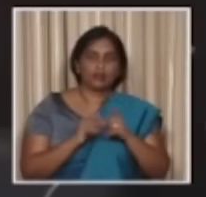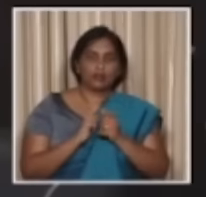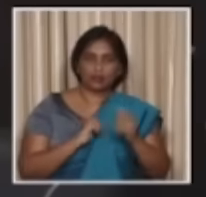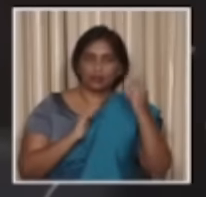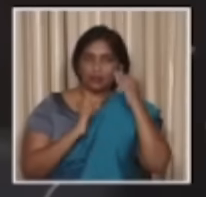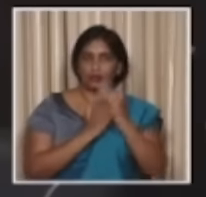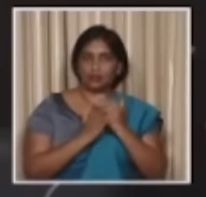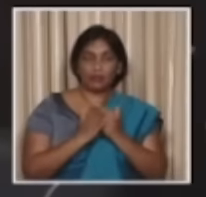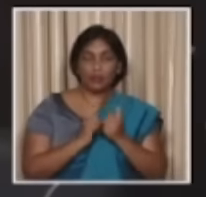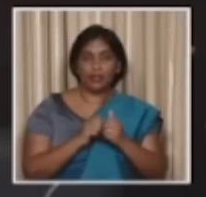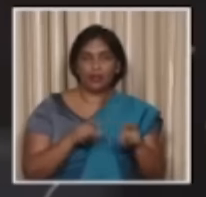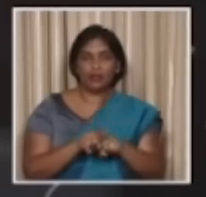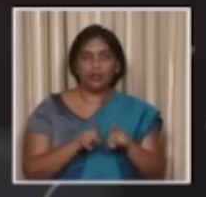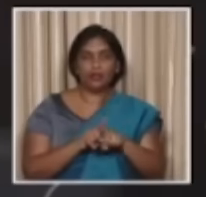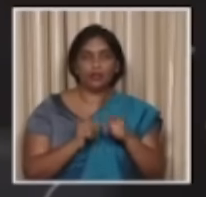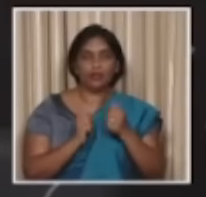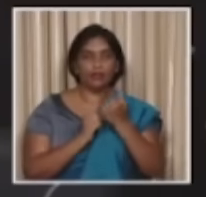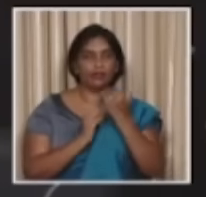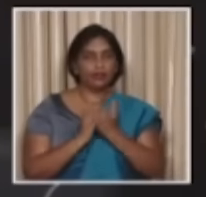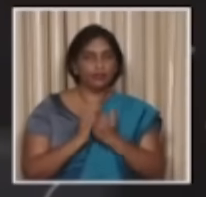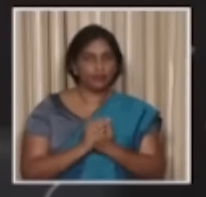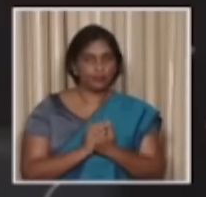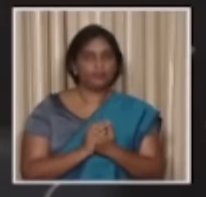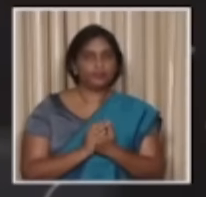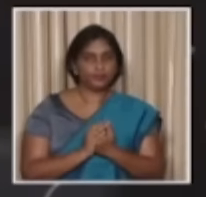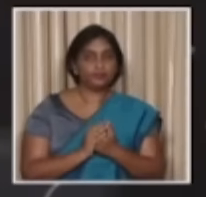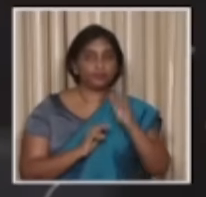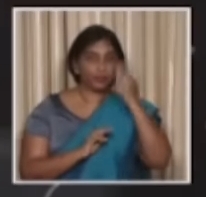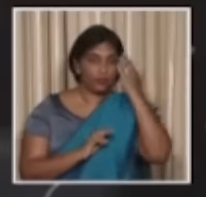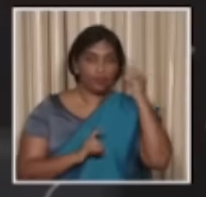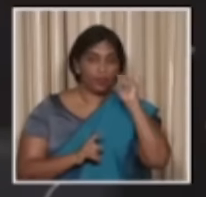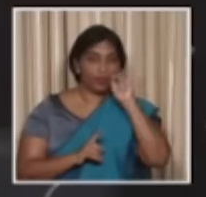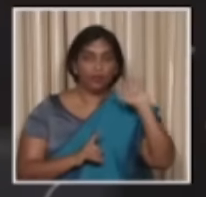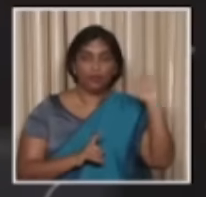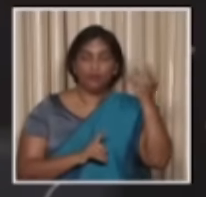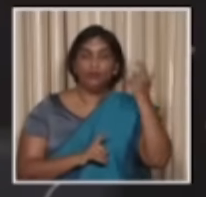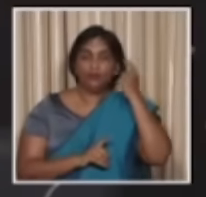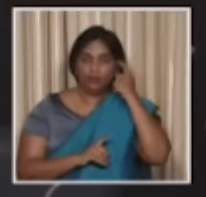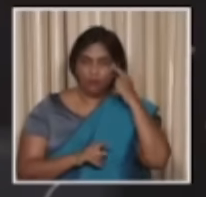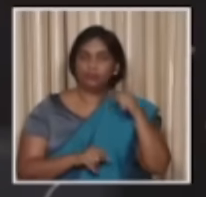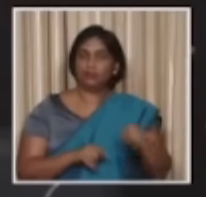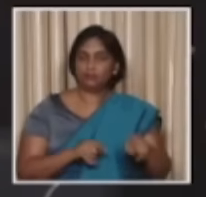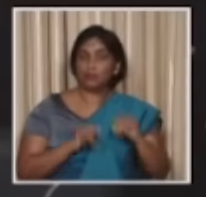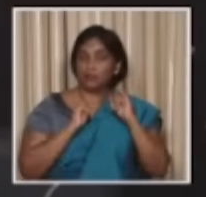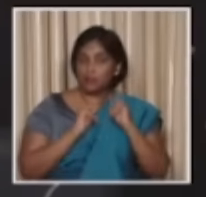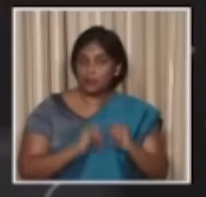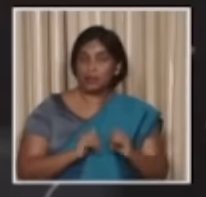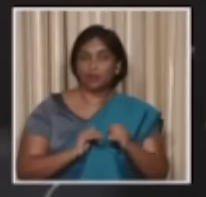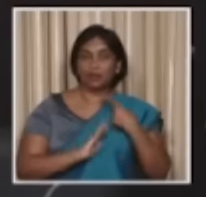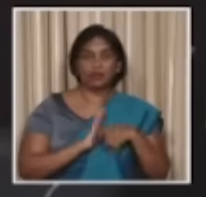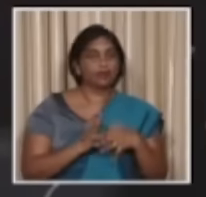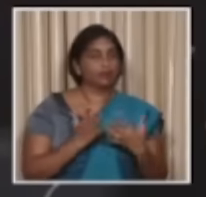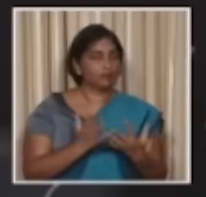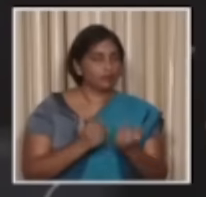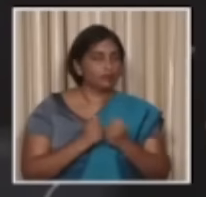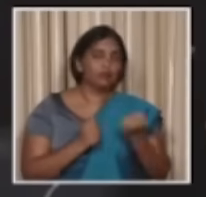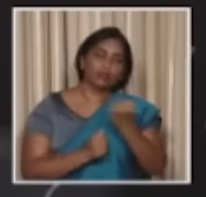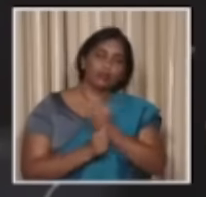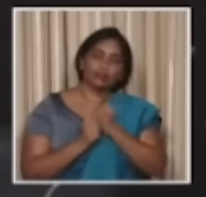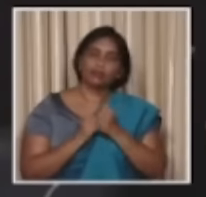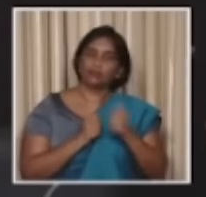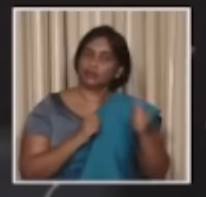ඔක්කොගේම දරුවෝ අන්තිමට දාන්න වෙන්නේ ඒකන්ට දෙමව්පිය සිරු දෙනා මේ රටේ මේ දූෂණයෙන් රට බේරා ගන්න එක අපි කිරීමක් කරන්න